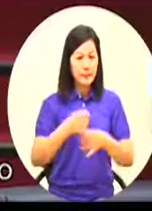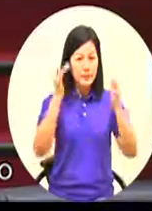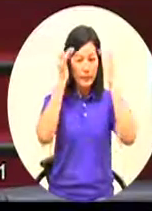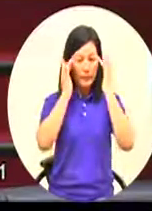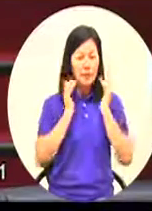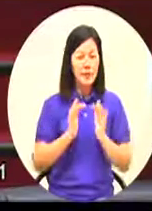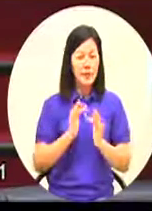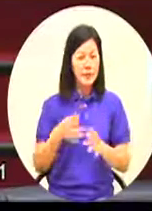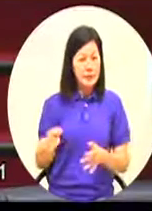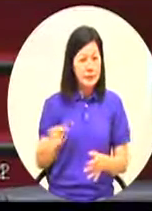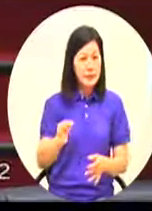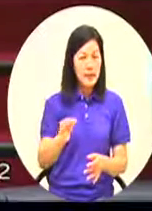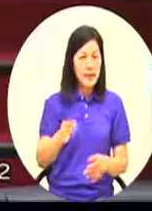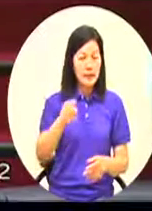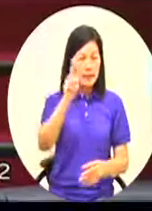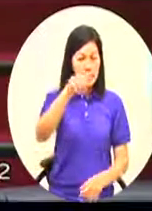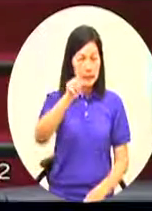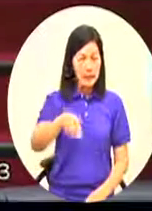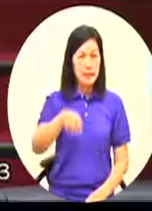纳马夏的经费是